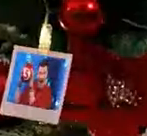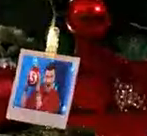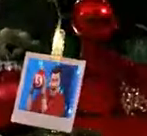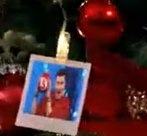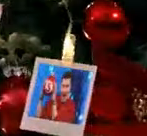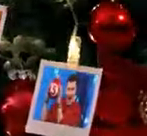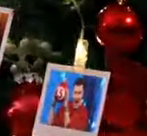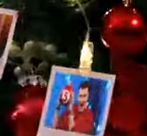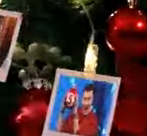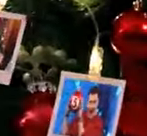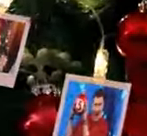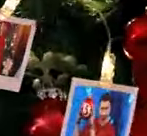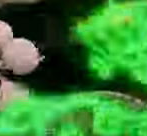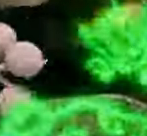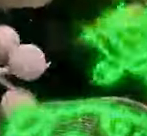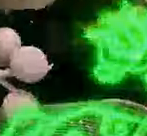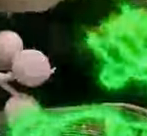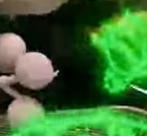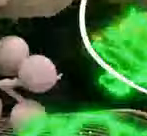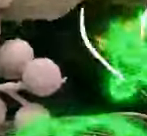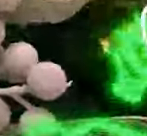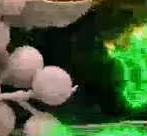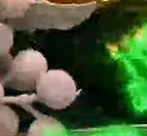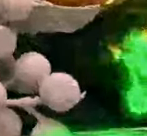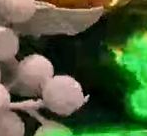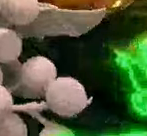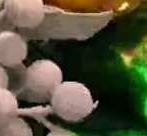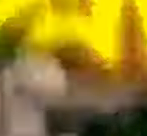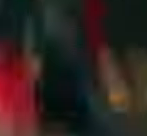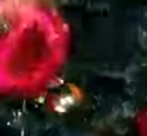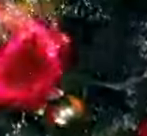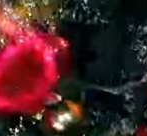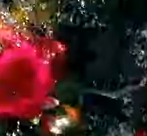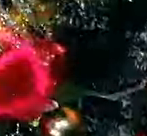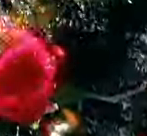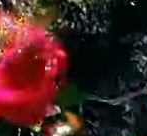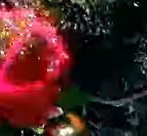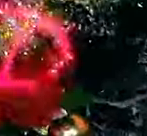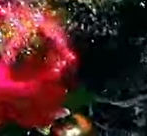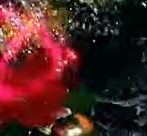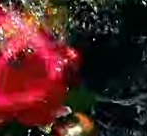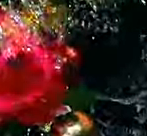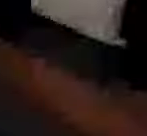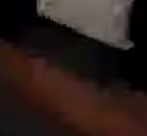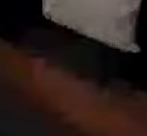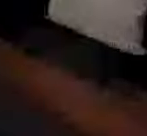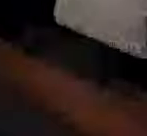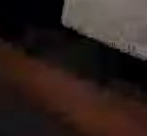Feel the best. I'm feeling. When Christmas, my